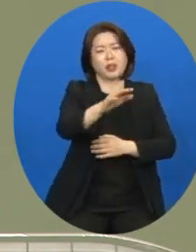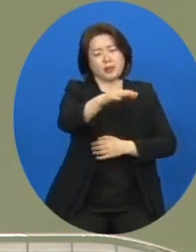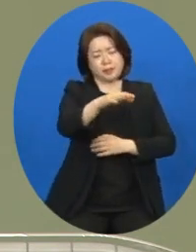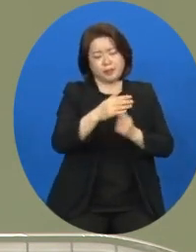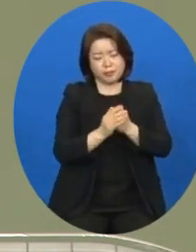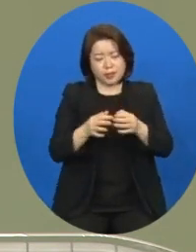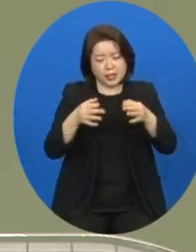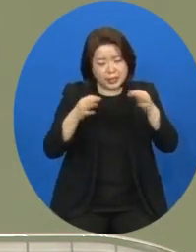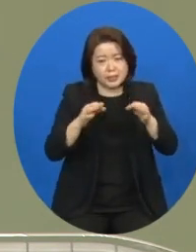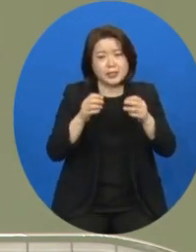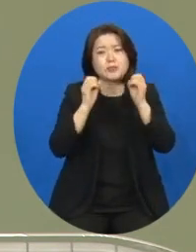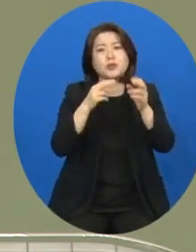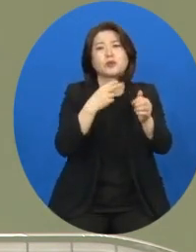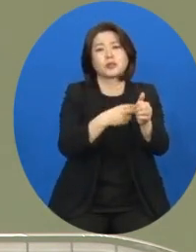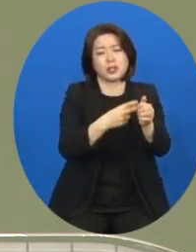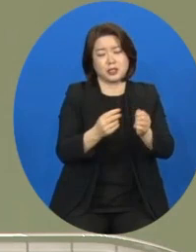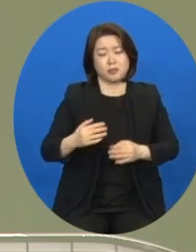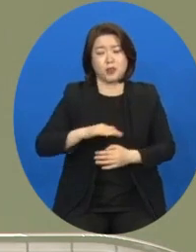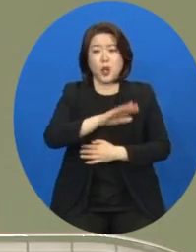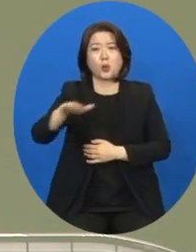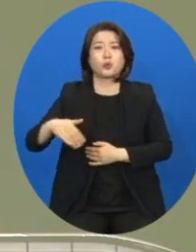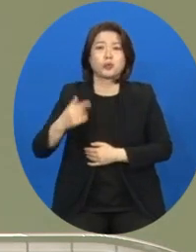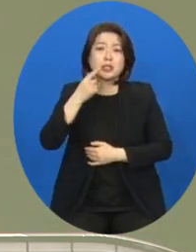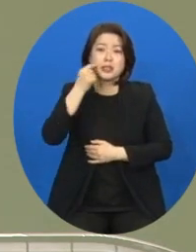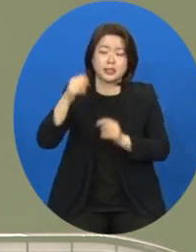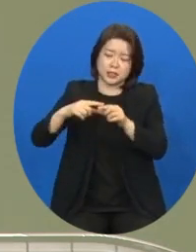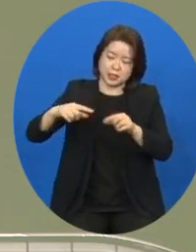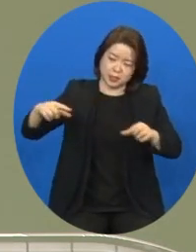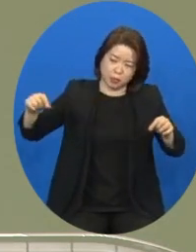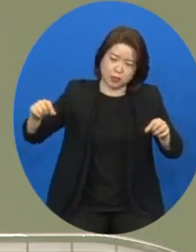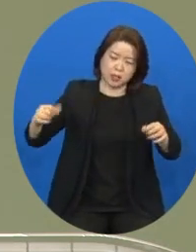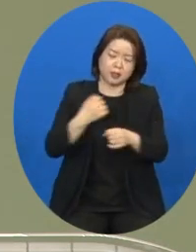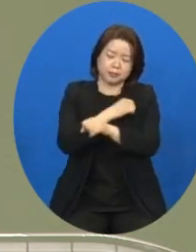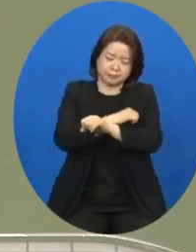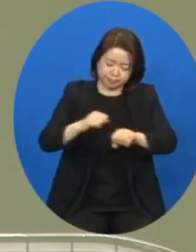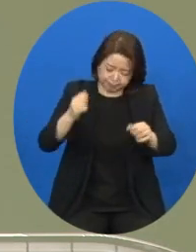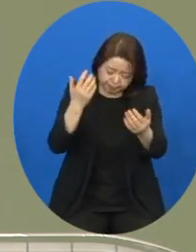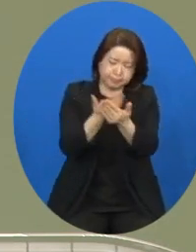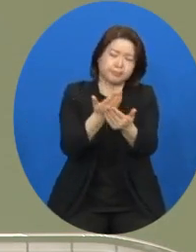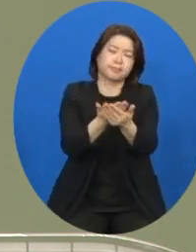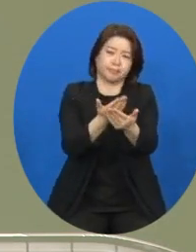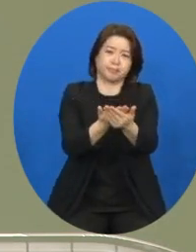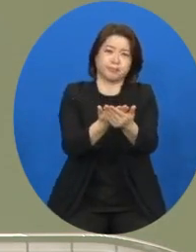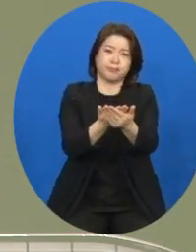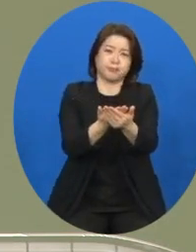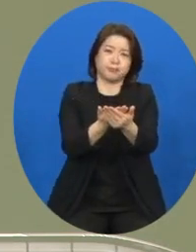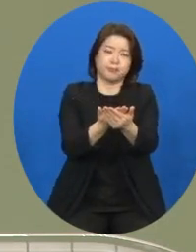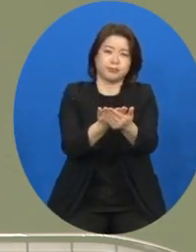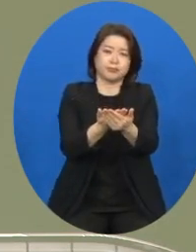김성교사님 우리 일본 사람을 용서해 주십시오.